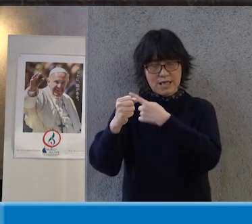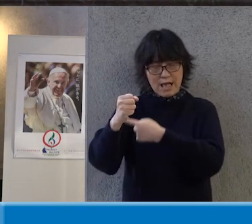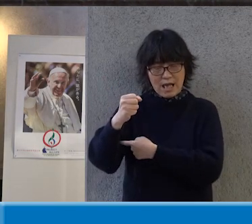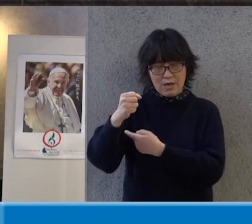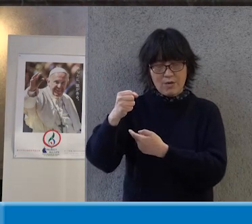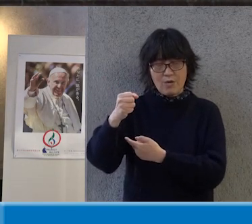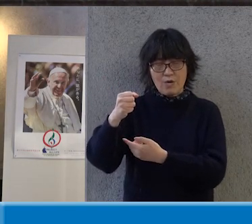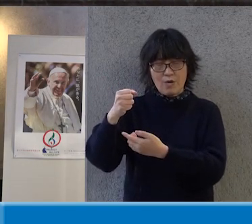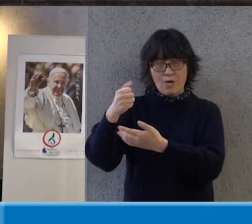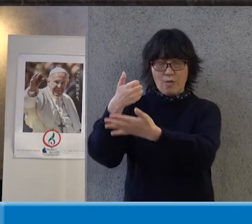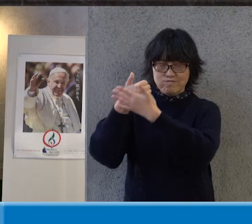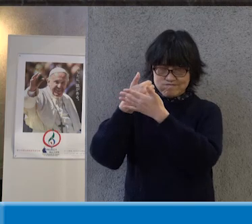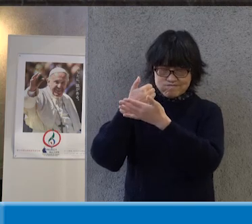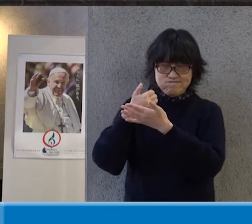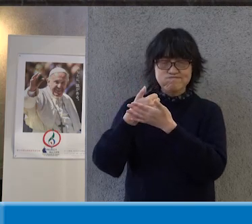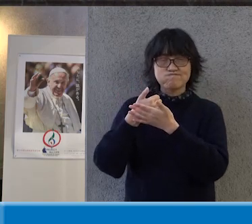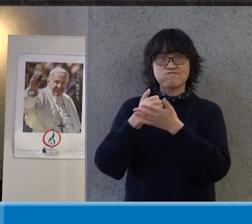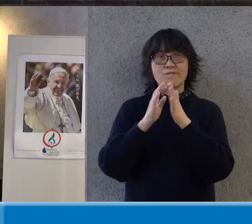でください。